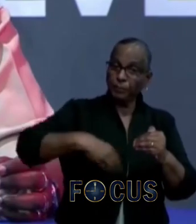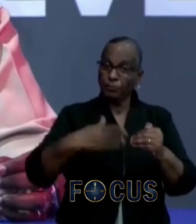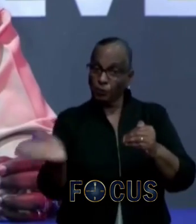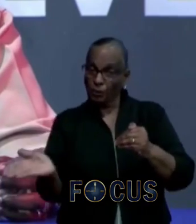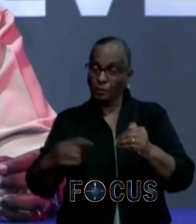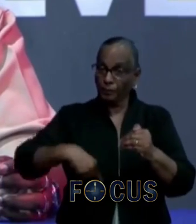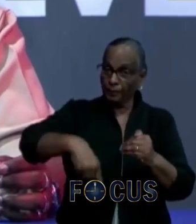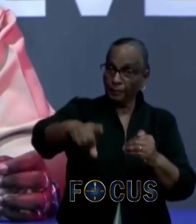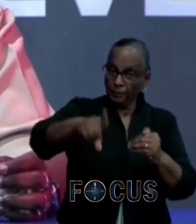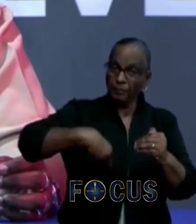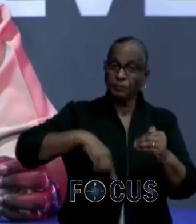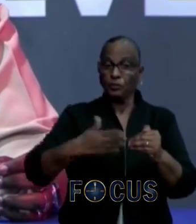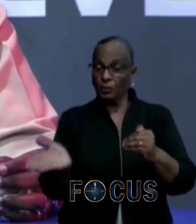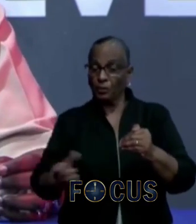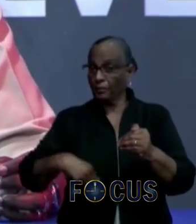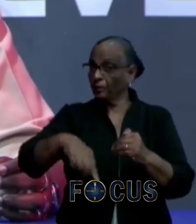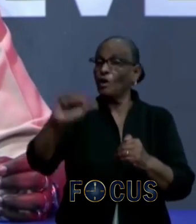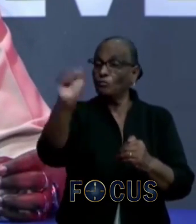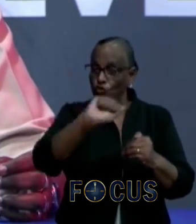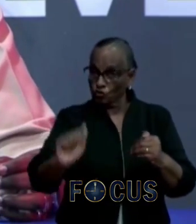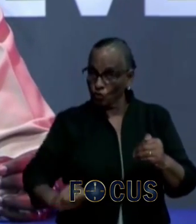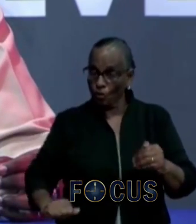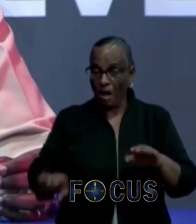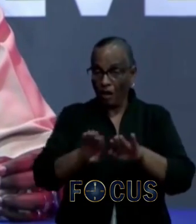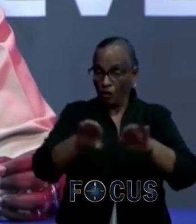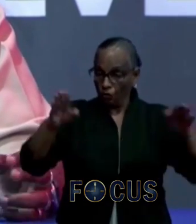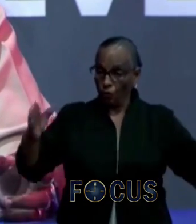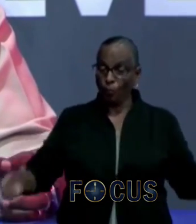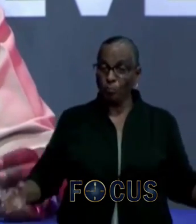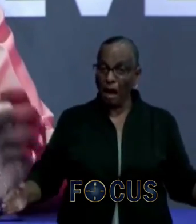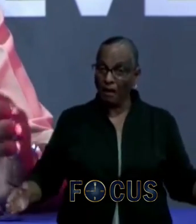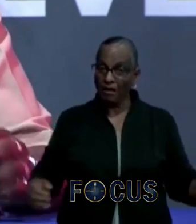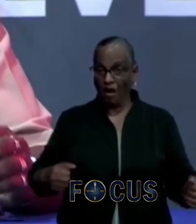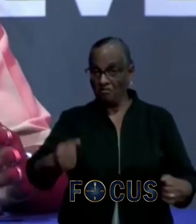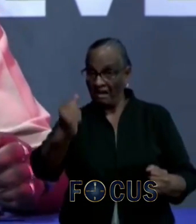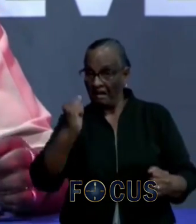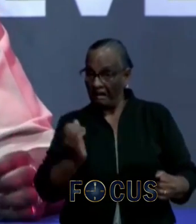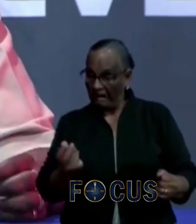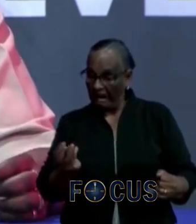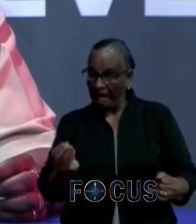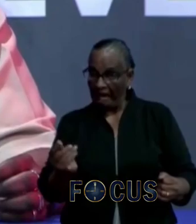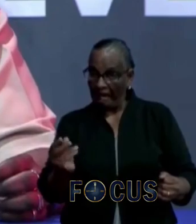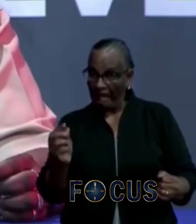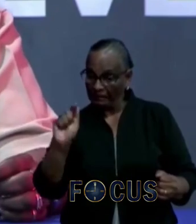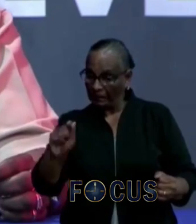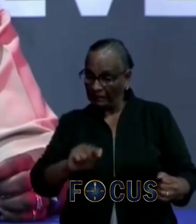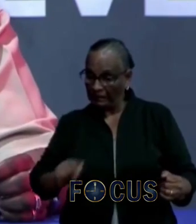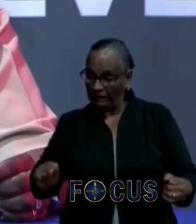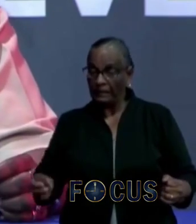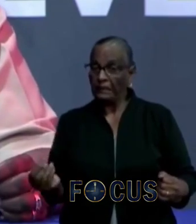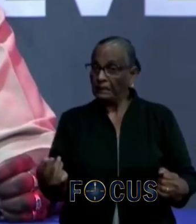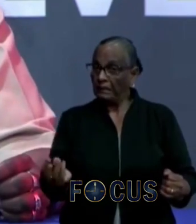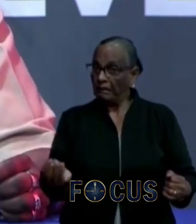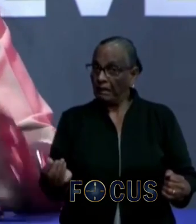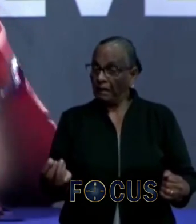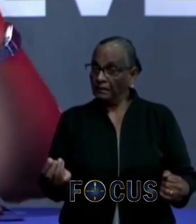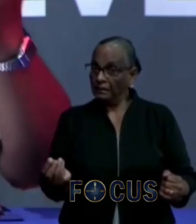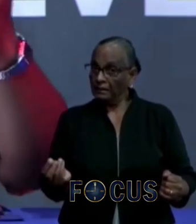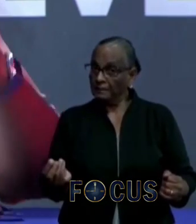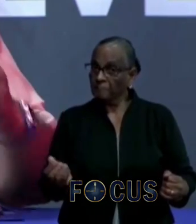fu go in se baka to bangi kasa pe de smais don bu sa ete ka moni